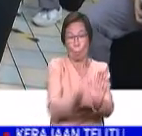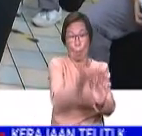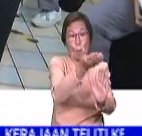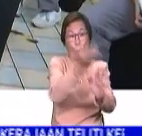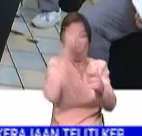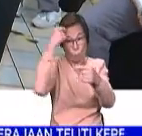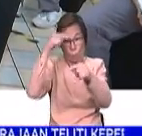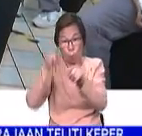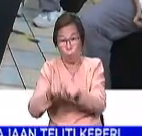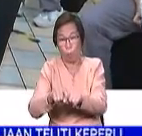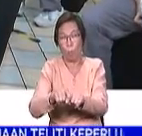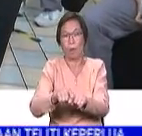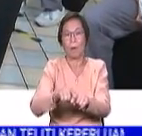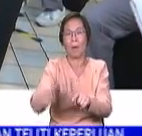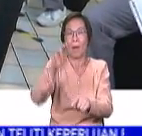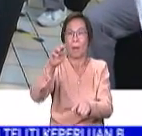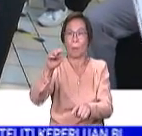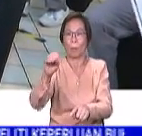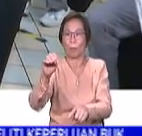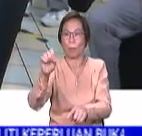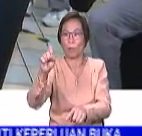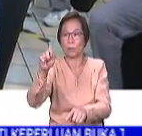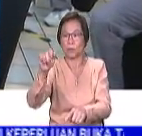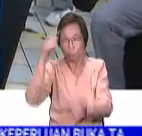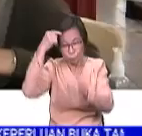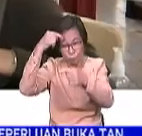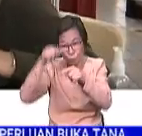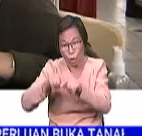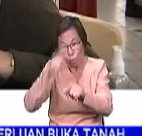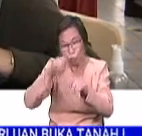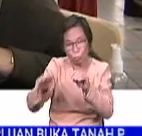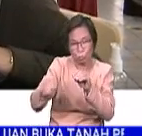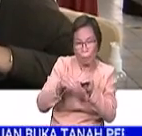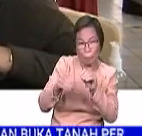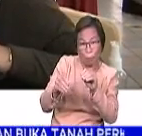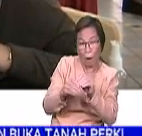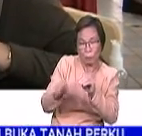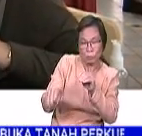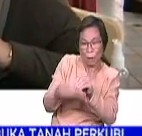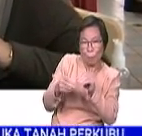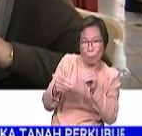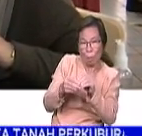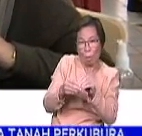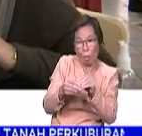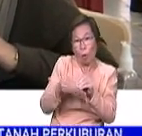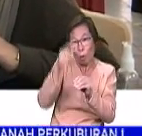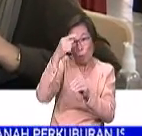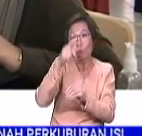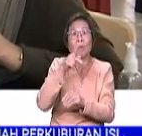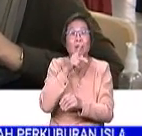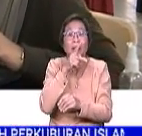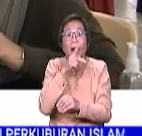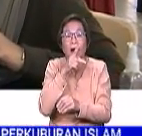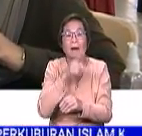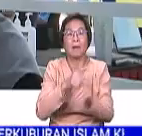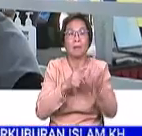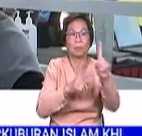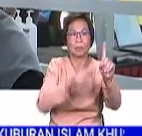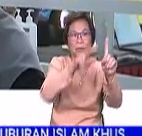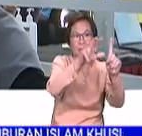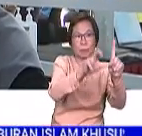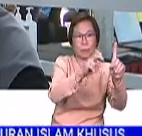peserta paint kemajuan sains teknologi dan inovasi untuk menambah pemberian watching kepada ke dalam daripada